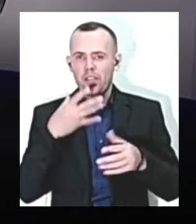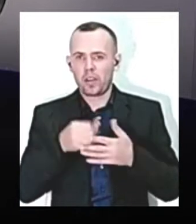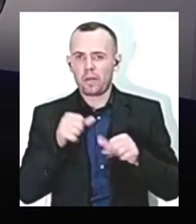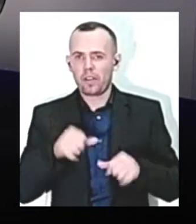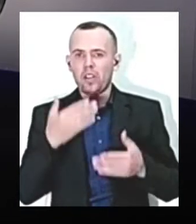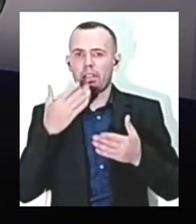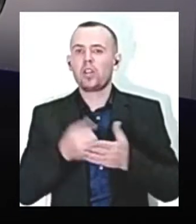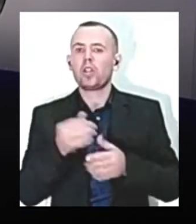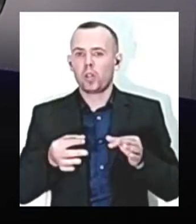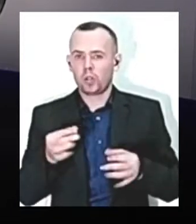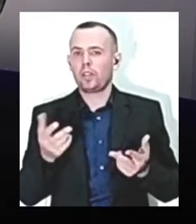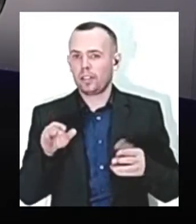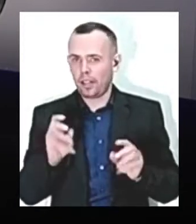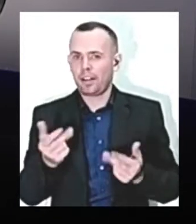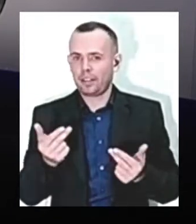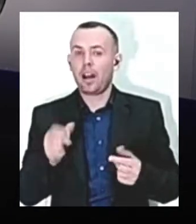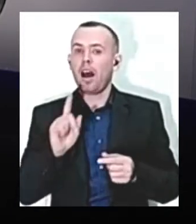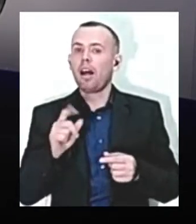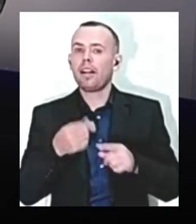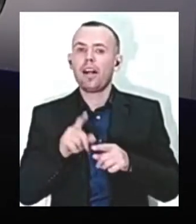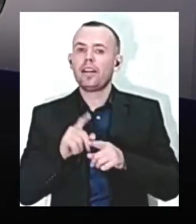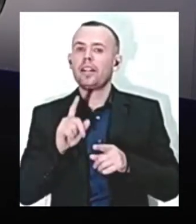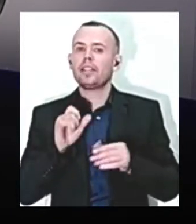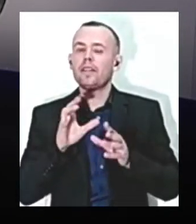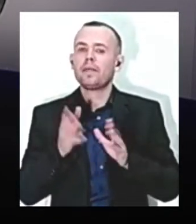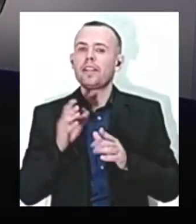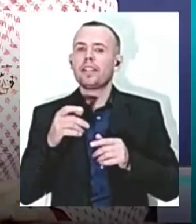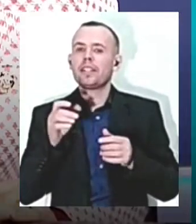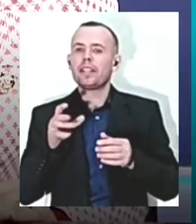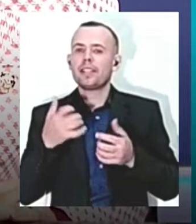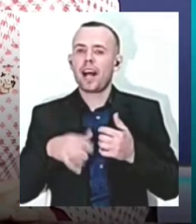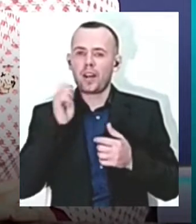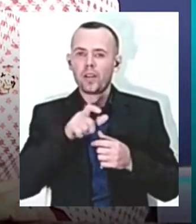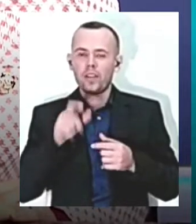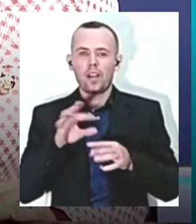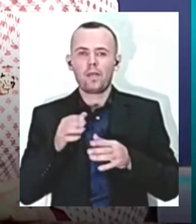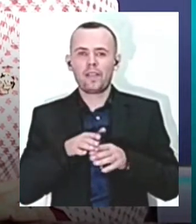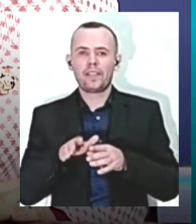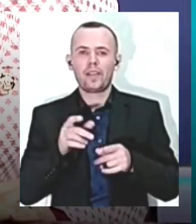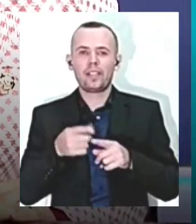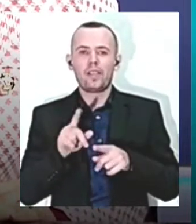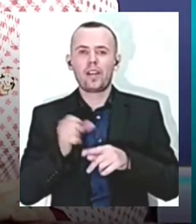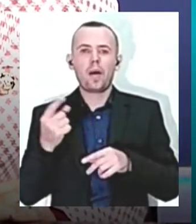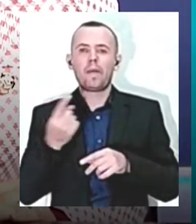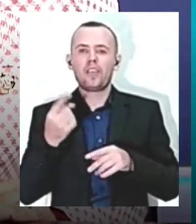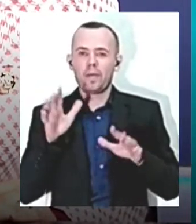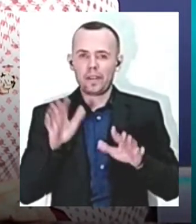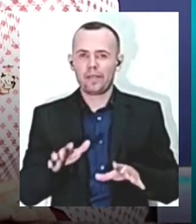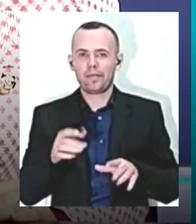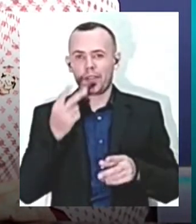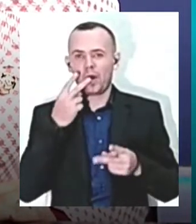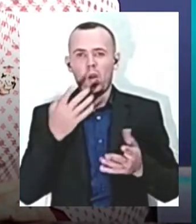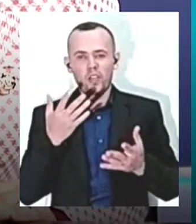Так, але серед українців, так, то це суд не стоїть на першому місці, очевидно. Тому є